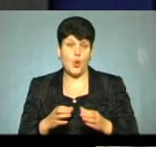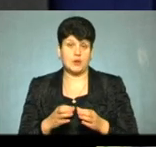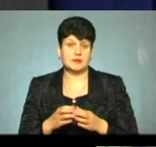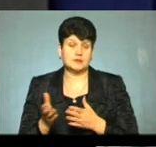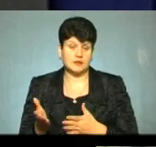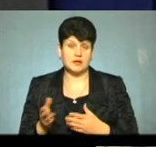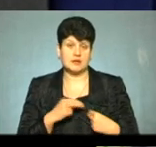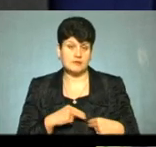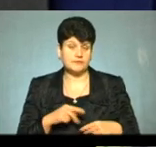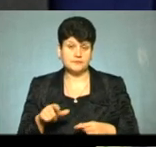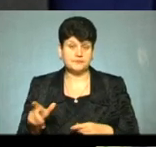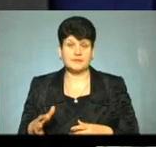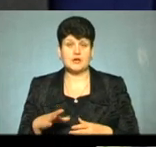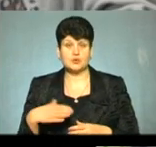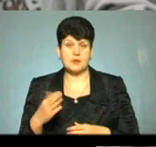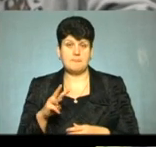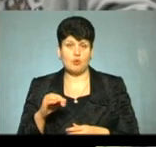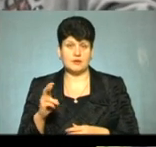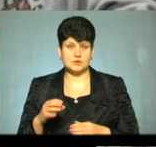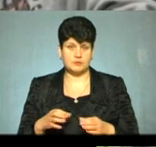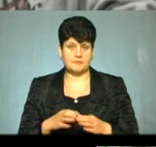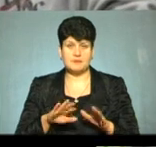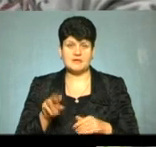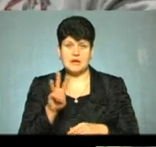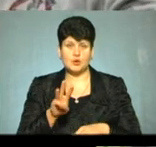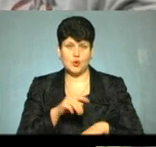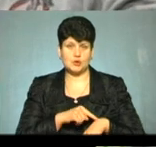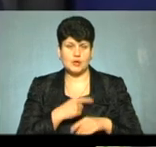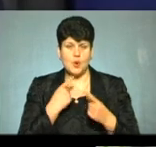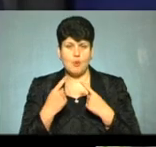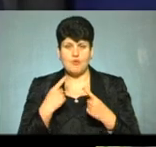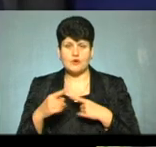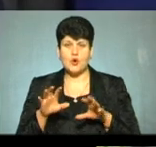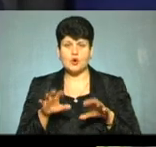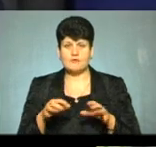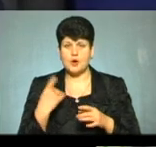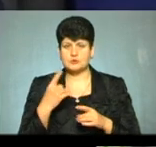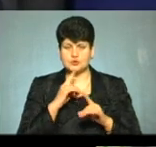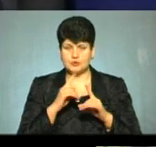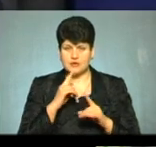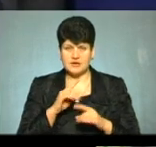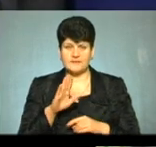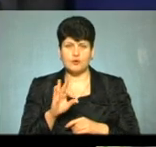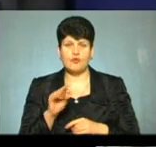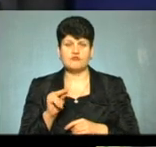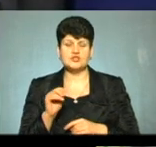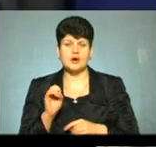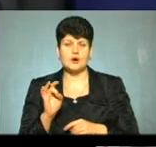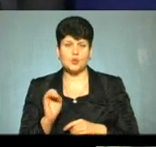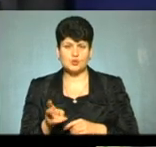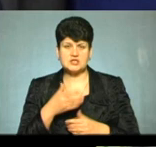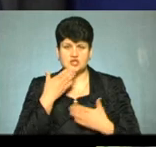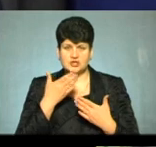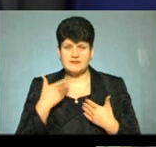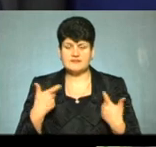стороні Миколинецької громади. Після 3 годин обговорення голова обласної ради Віктор Овчарук зачитав